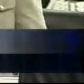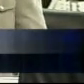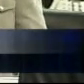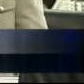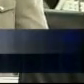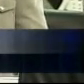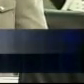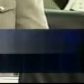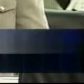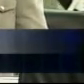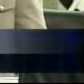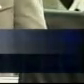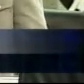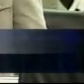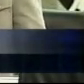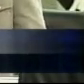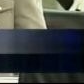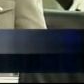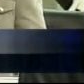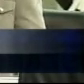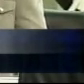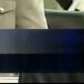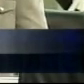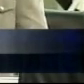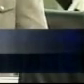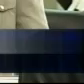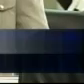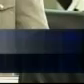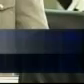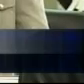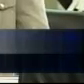kunapas, pusha kunapas.